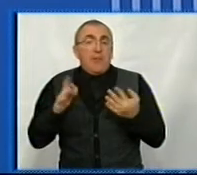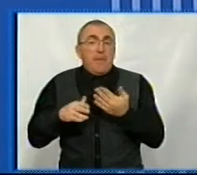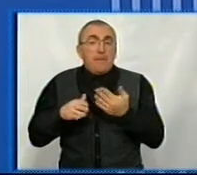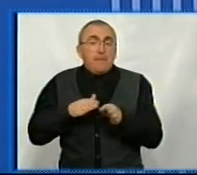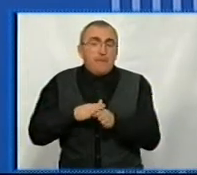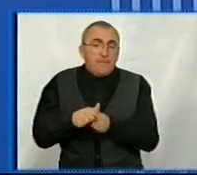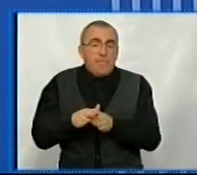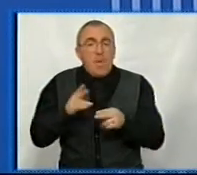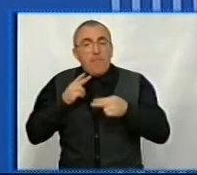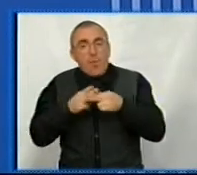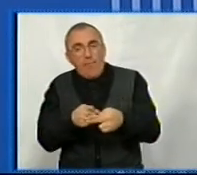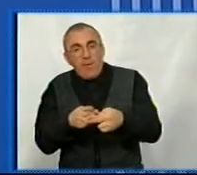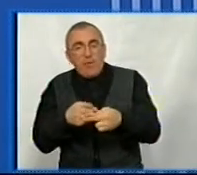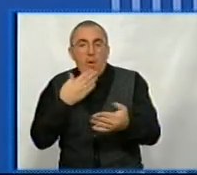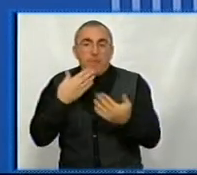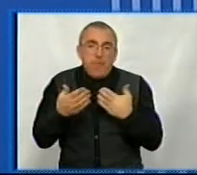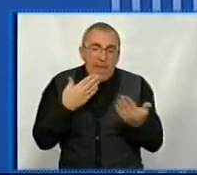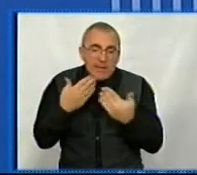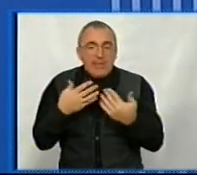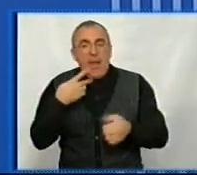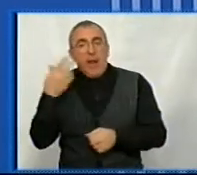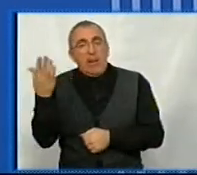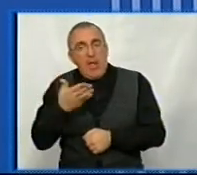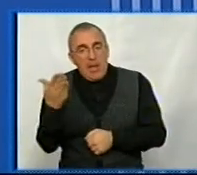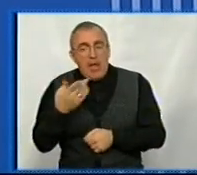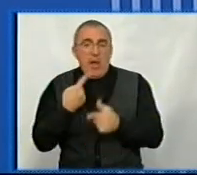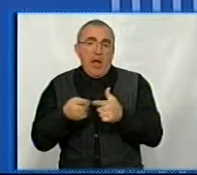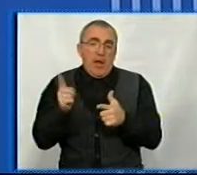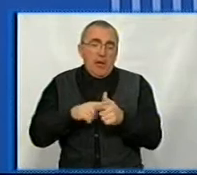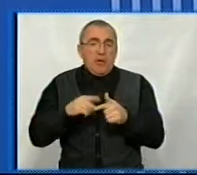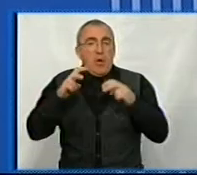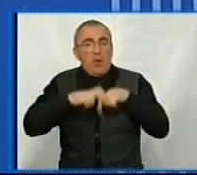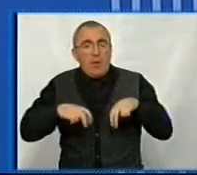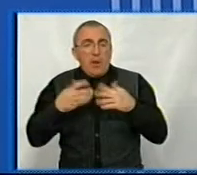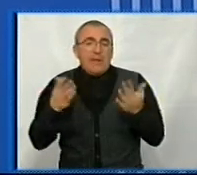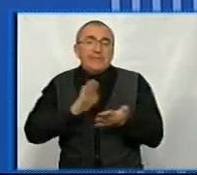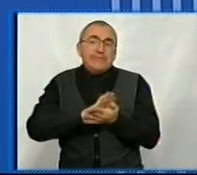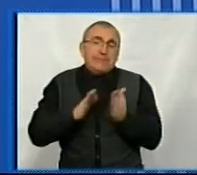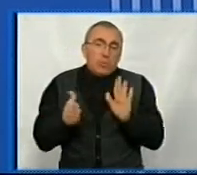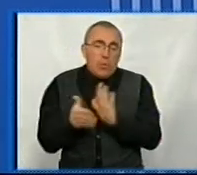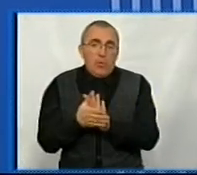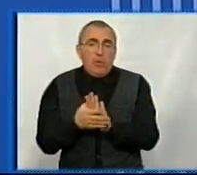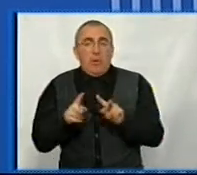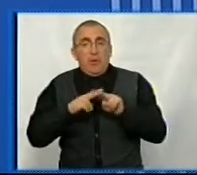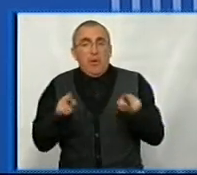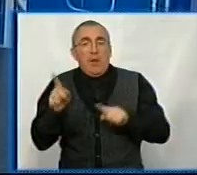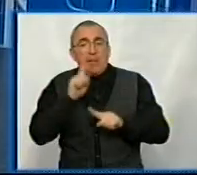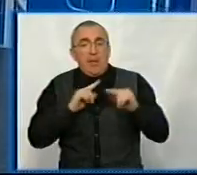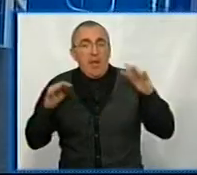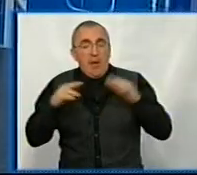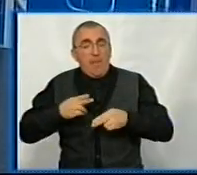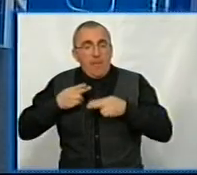проведення профілактичної бесіди, лекції, або ще розібратися в якійсь ситуації. Також на раду